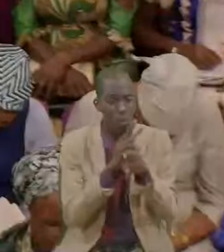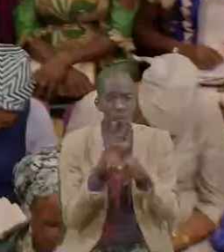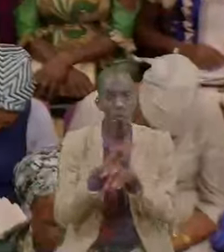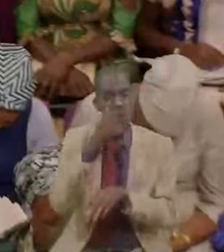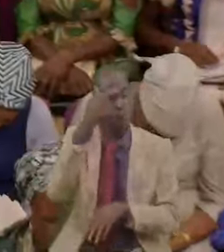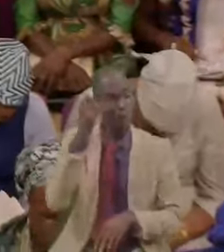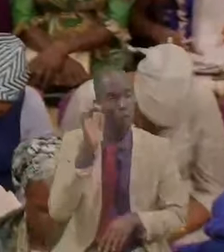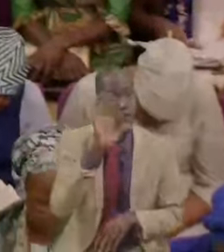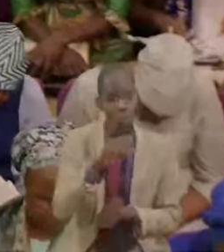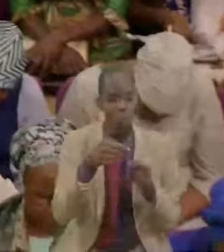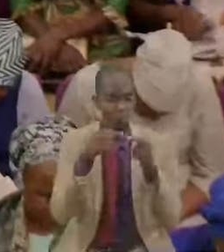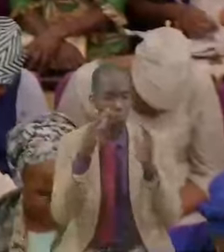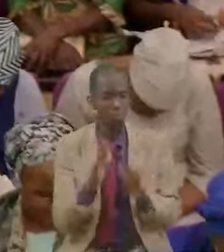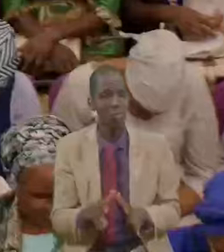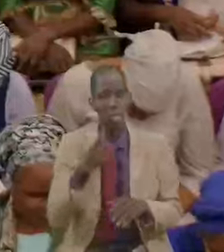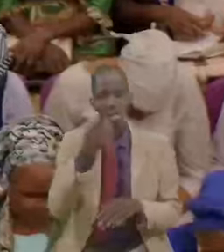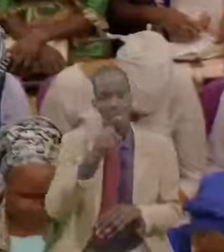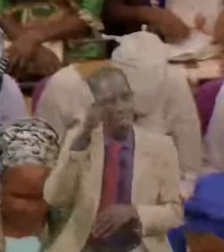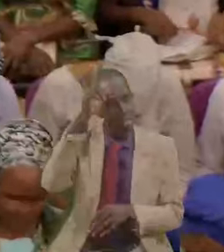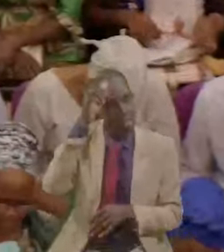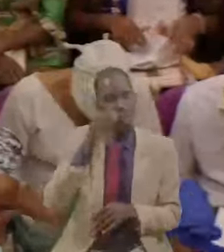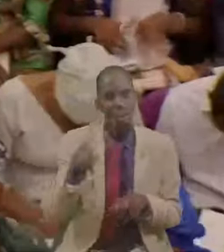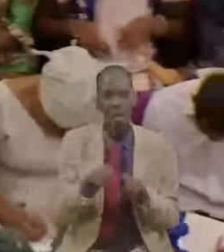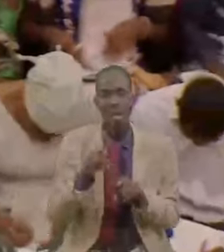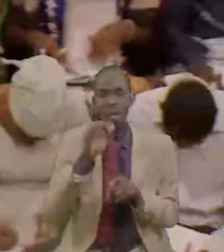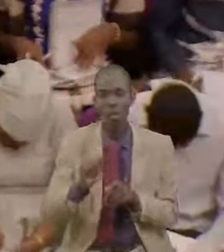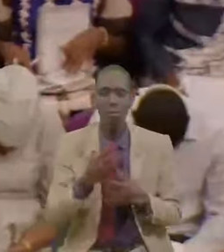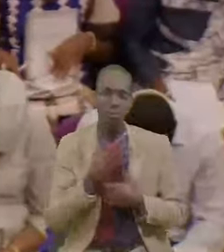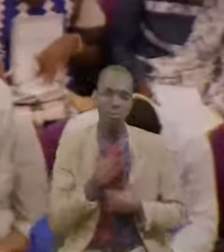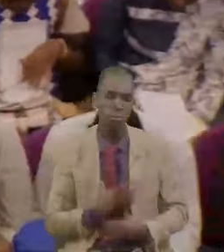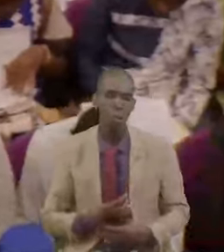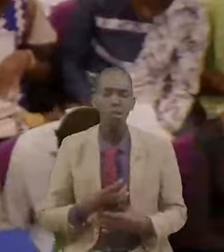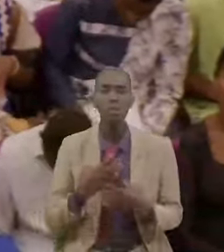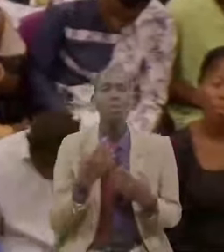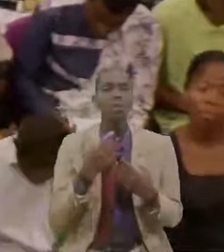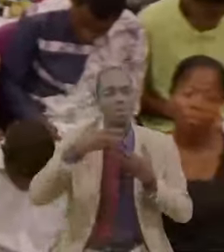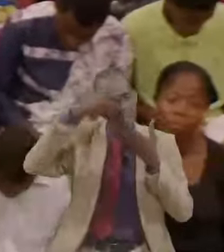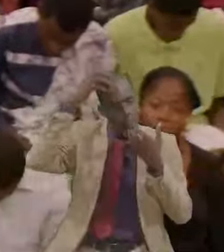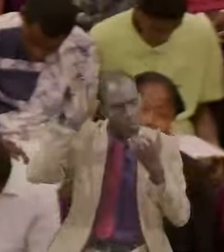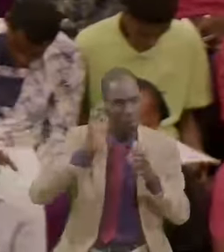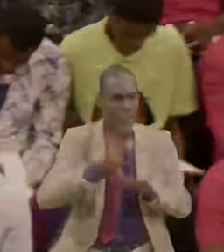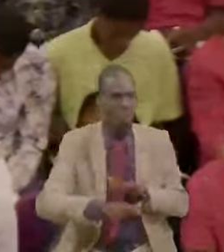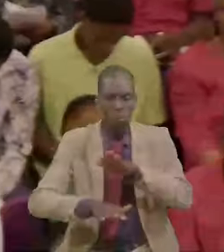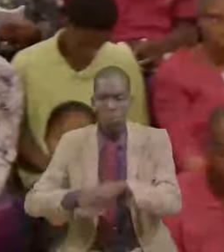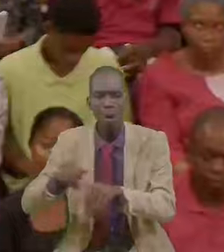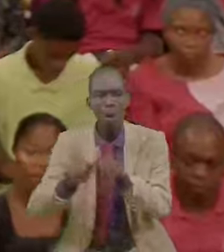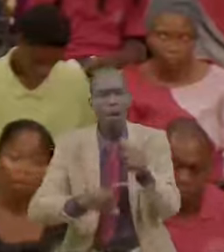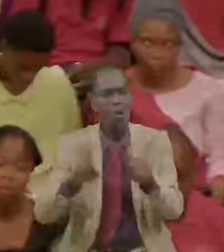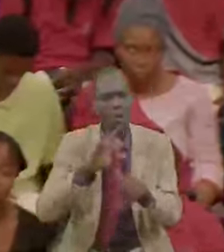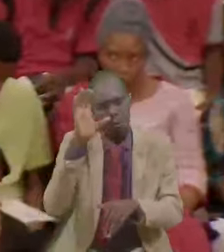votre adversaire, le diable, rôde comme un lion rugissant, cherchant qui il